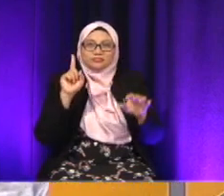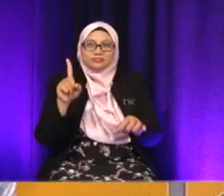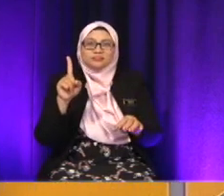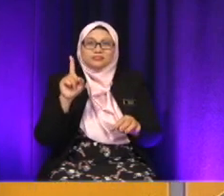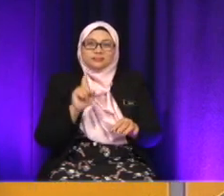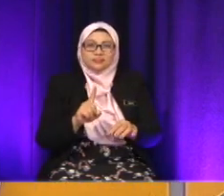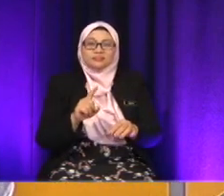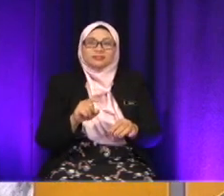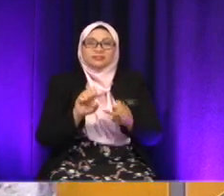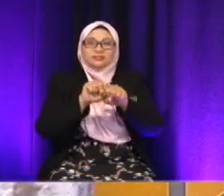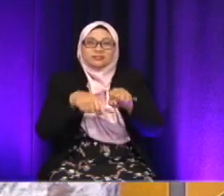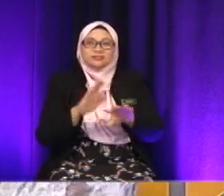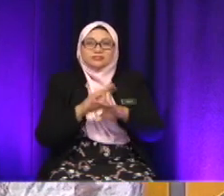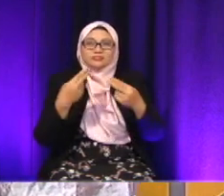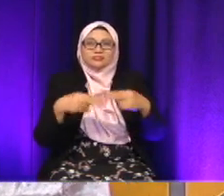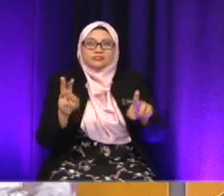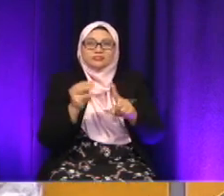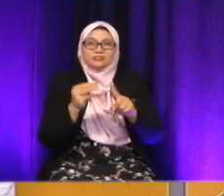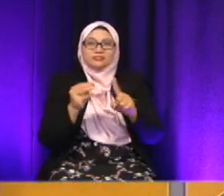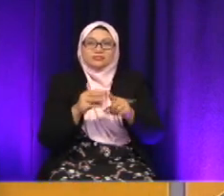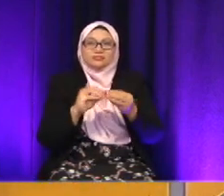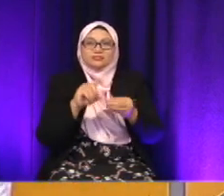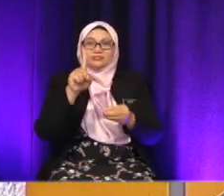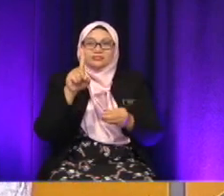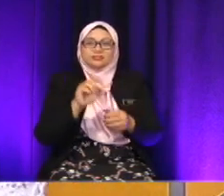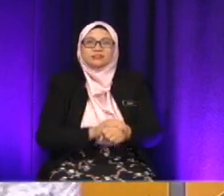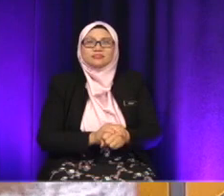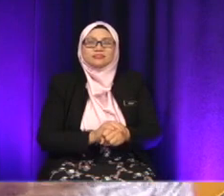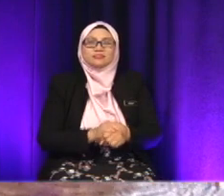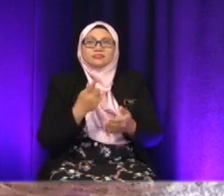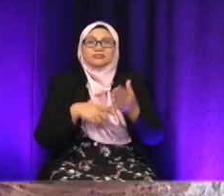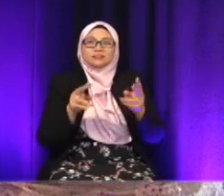Oke nomor satu tuh Aku enak jawab teknisi